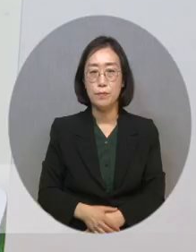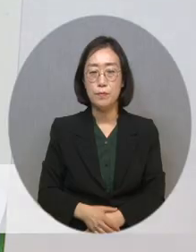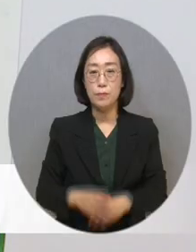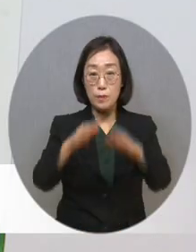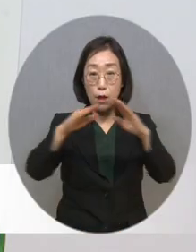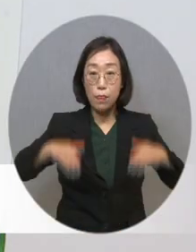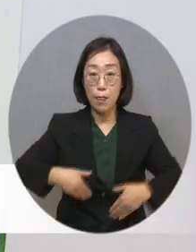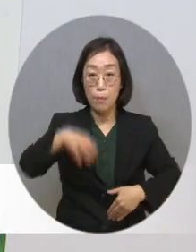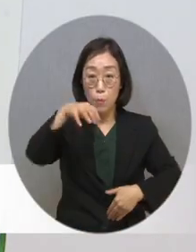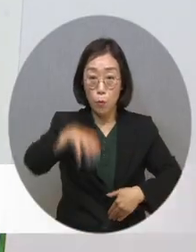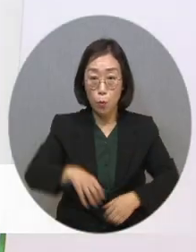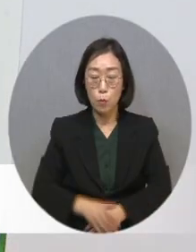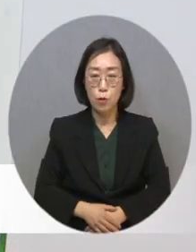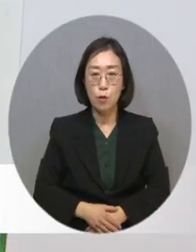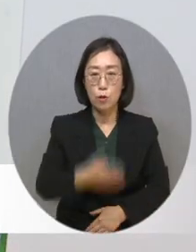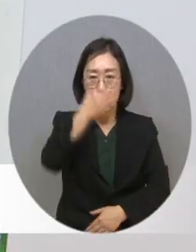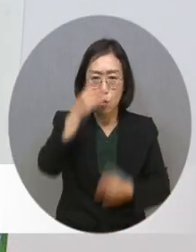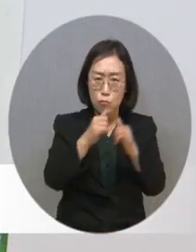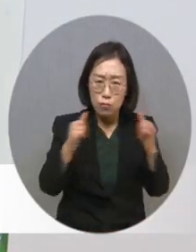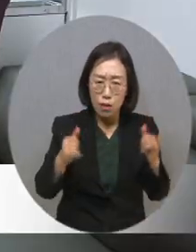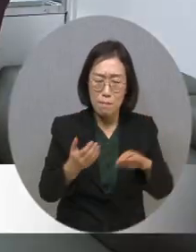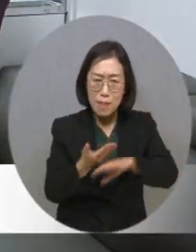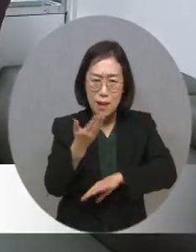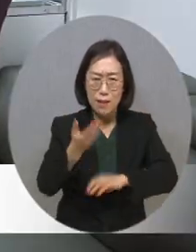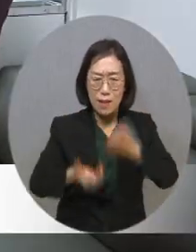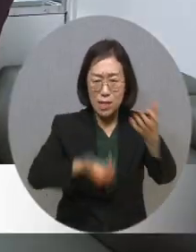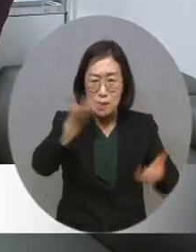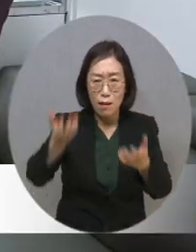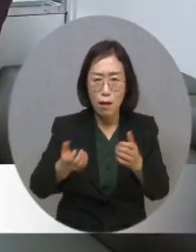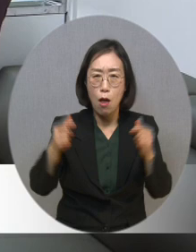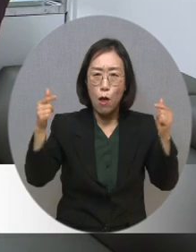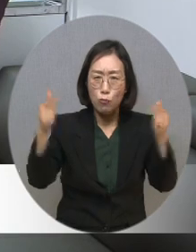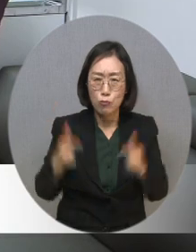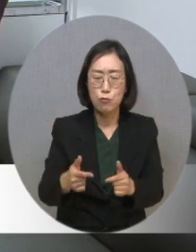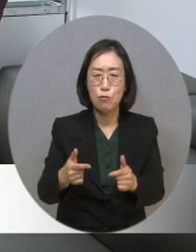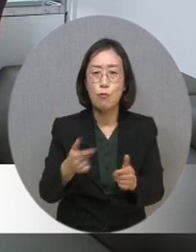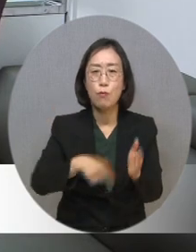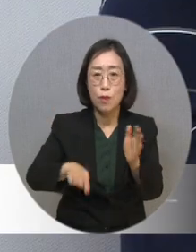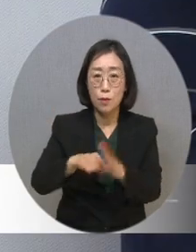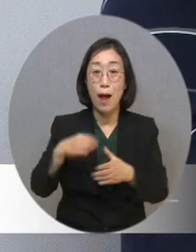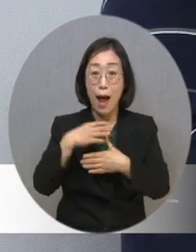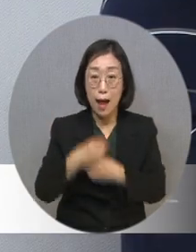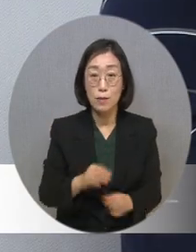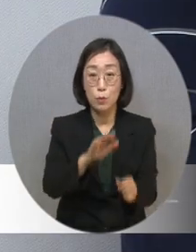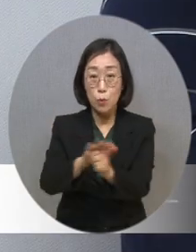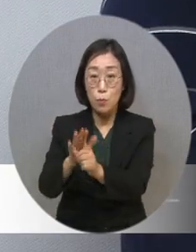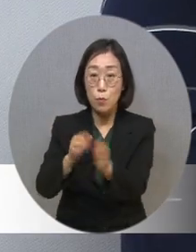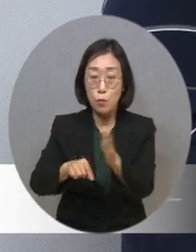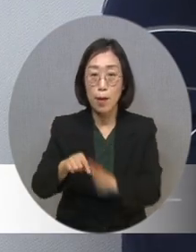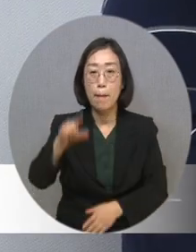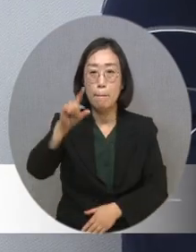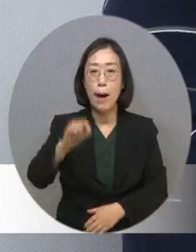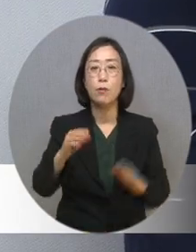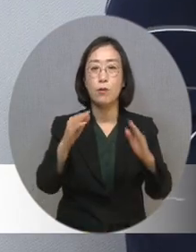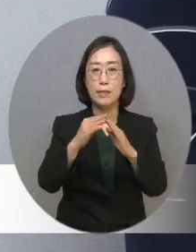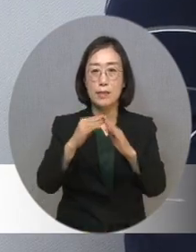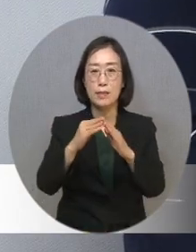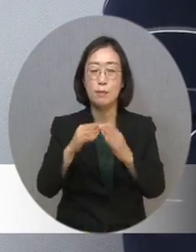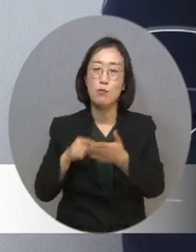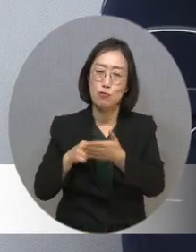전남도는 청년층의 지역 유출을 맡고 안정적 정착을 지원하기 위한 전남형 만원 주택 사업을